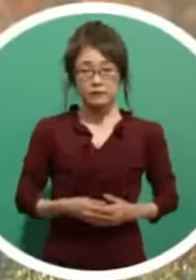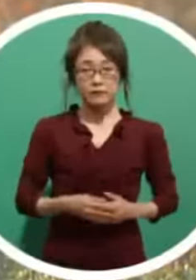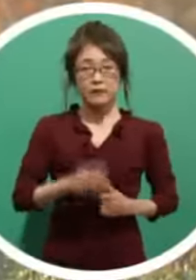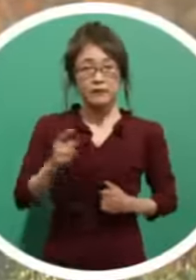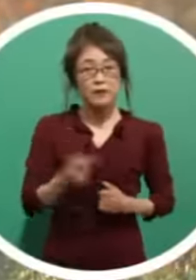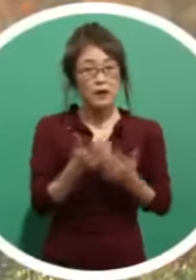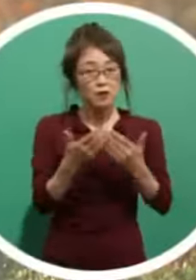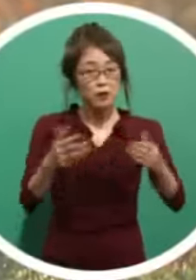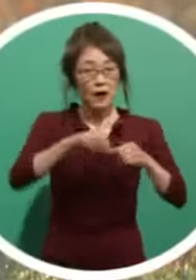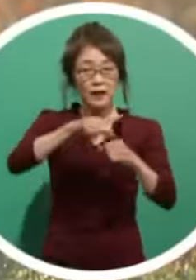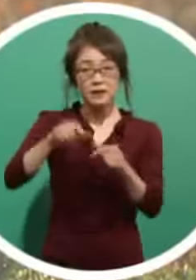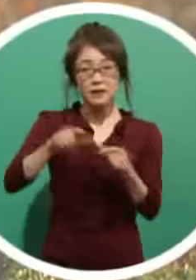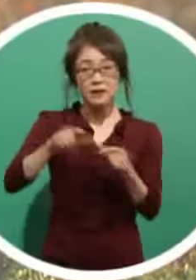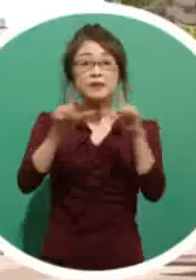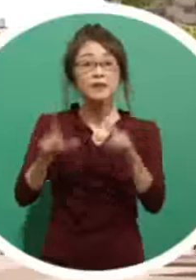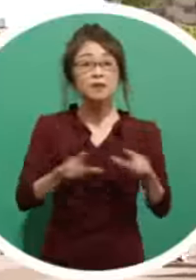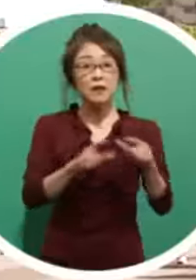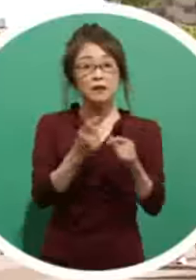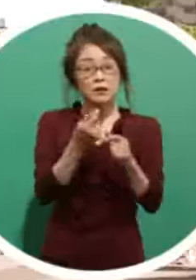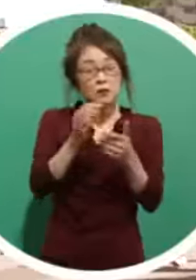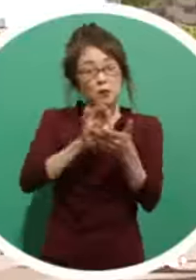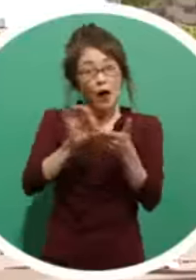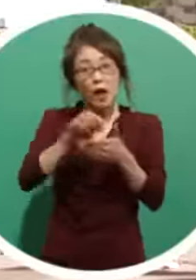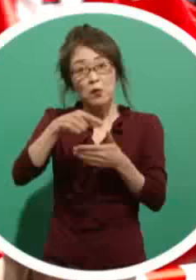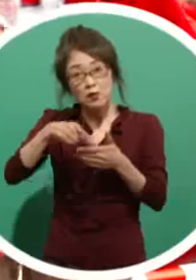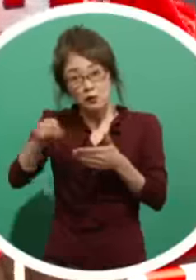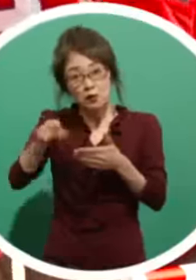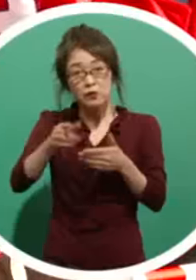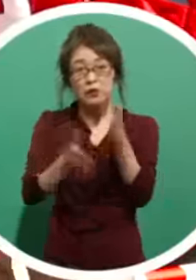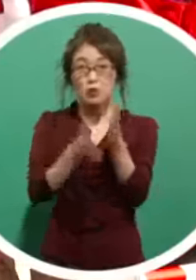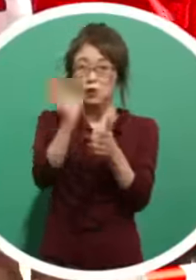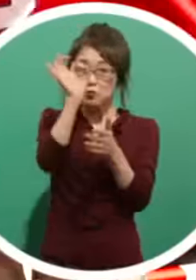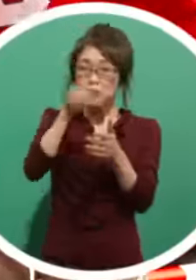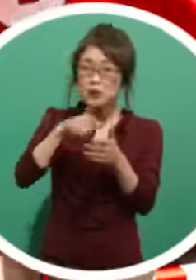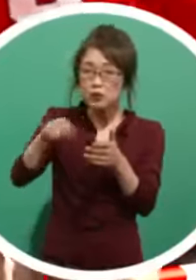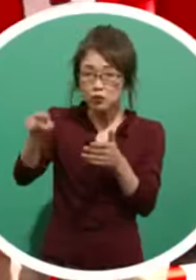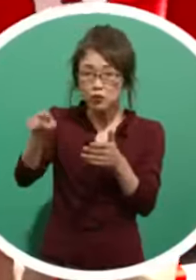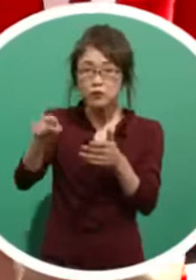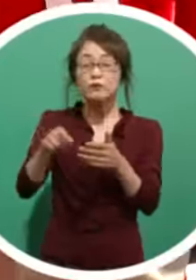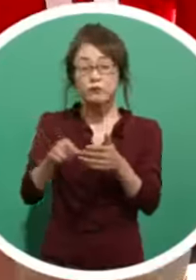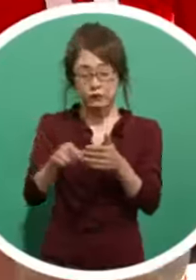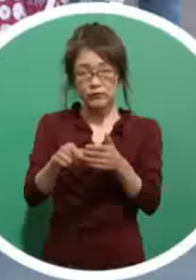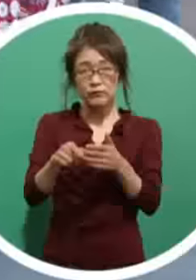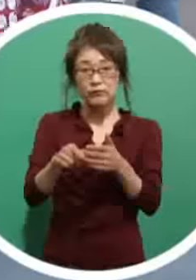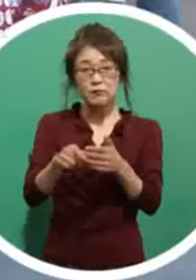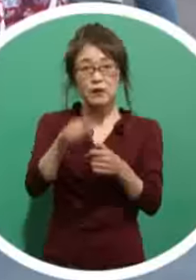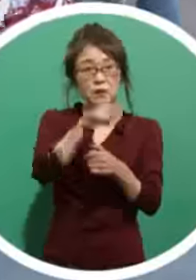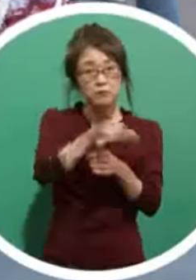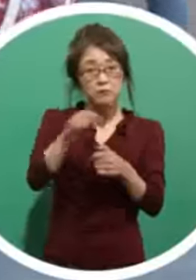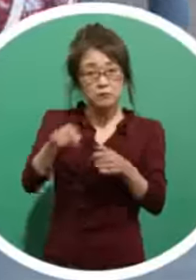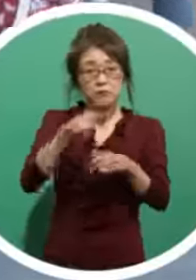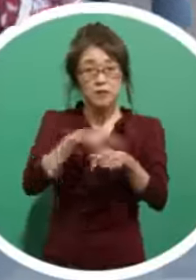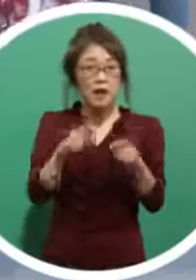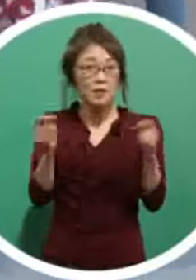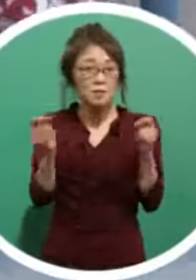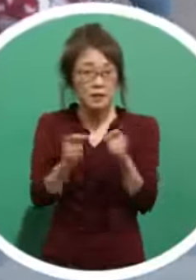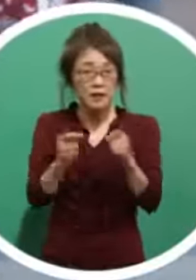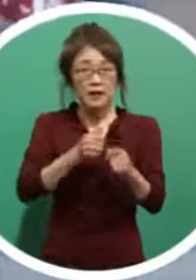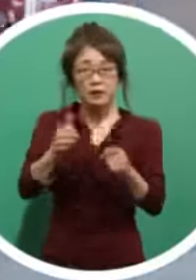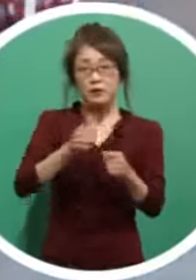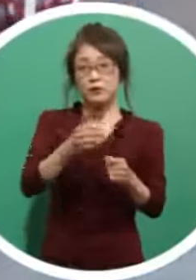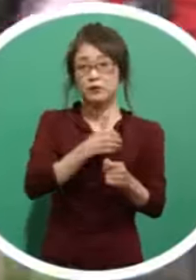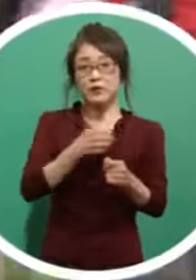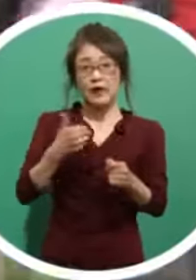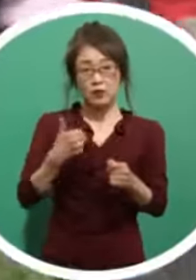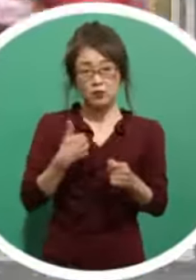自然豊かな地域に暮らしながら、ちょっとショッピングやスポーツ観戦にというように、都市と自然を短